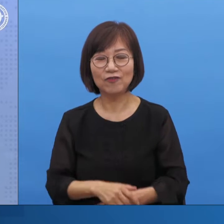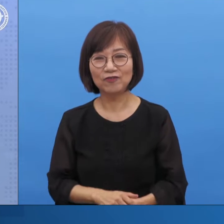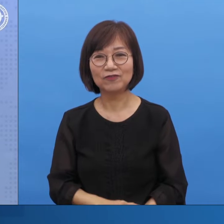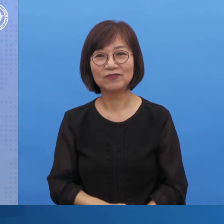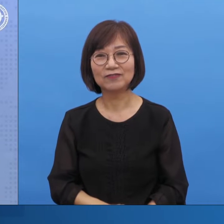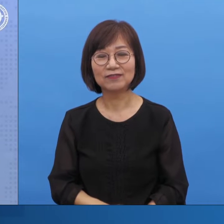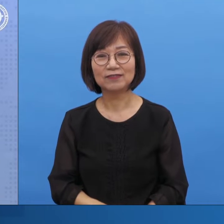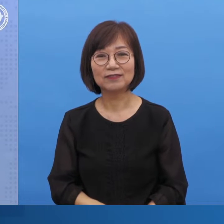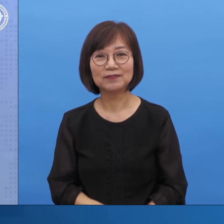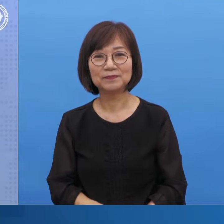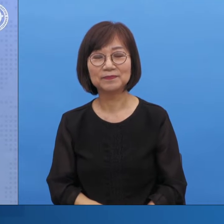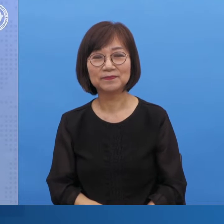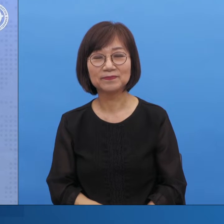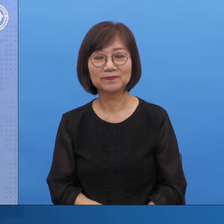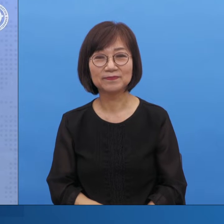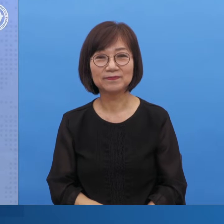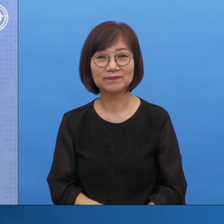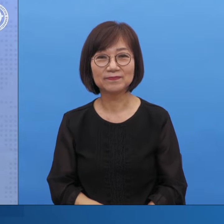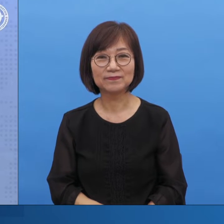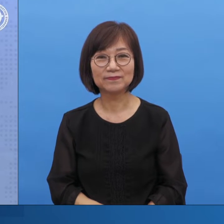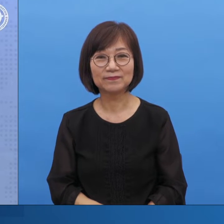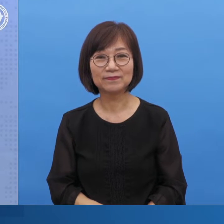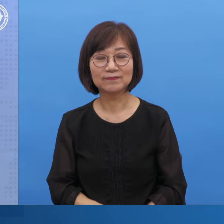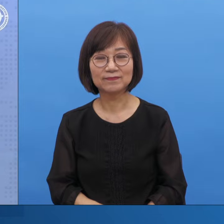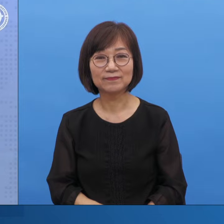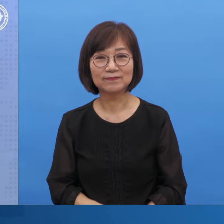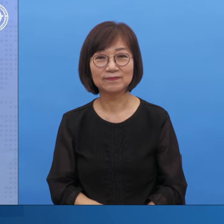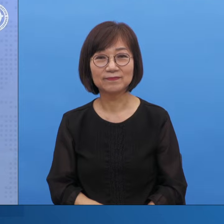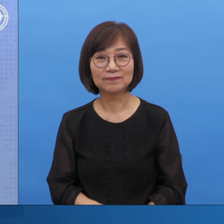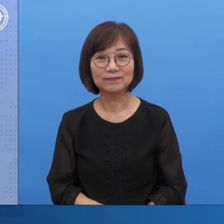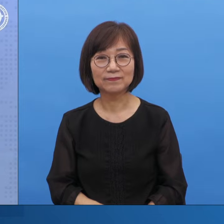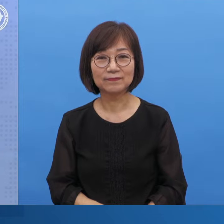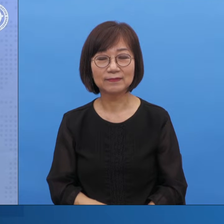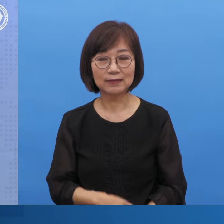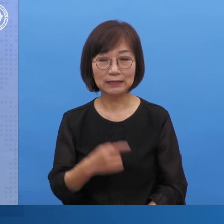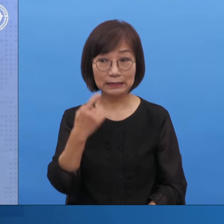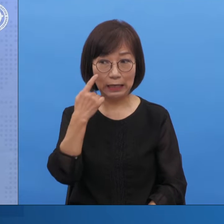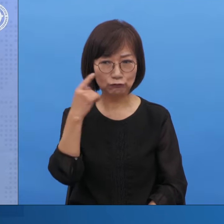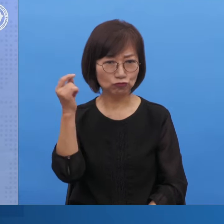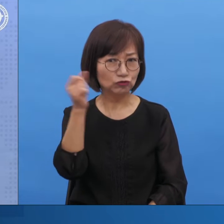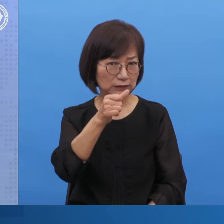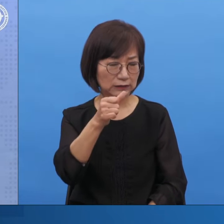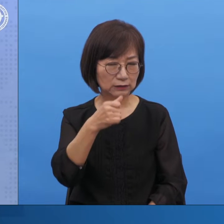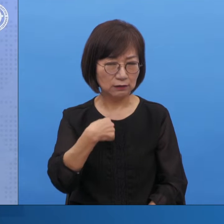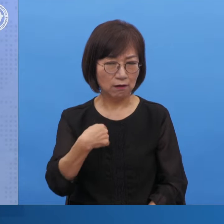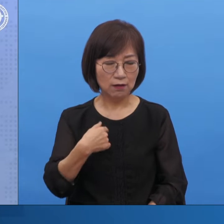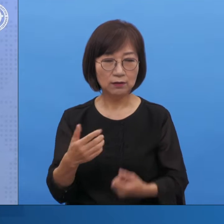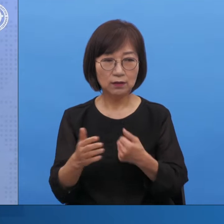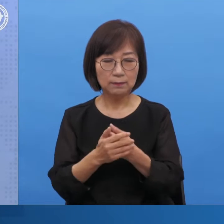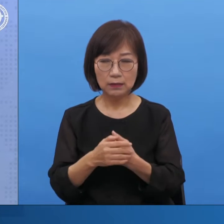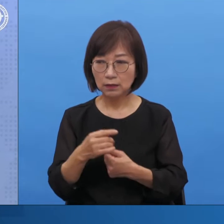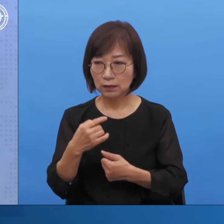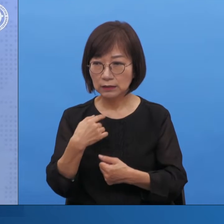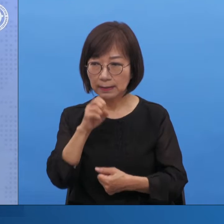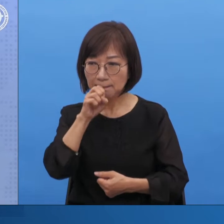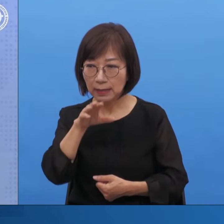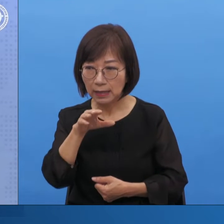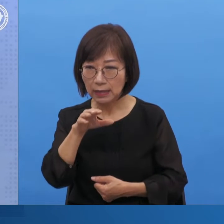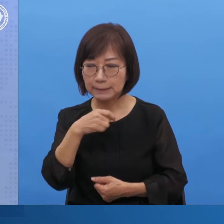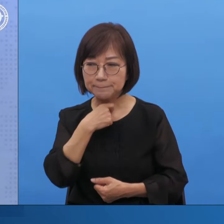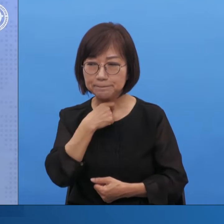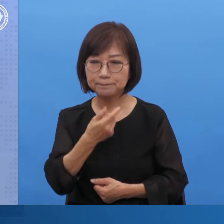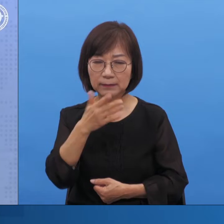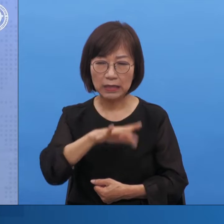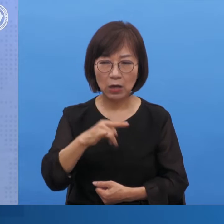빨라서 혹시 우리 어머니나 어른들이 어려울까 싶으면 말하지 않고 내가 어려워도 그렇게